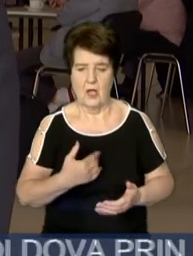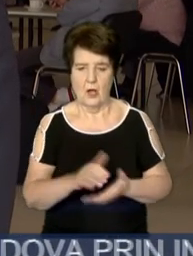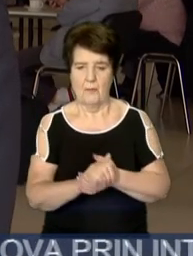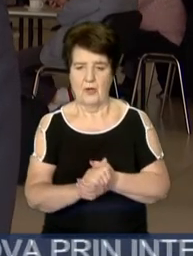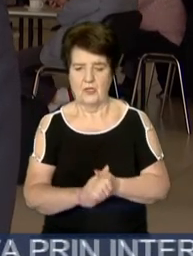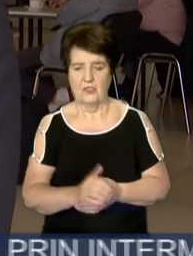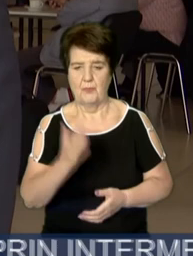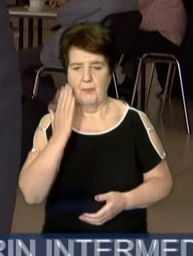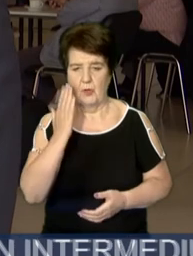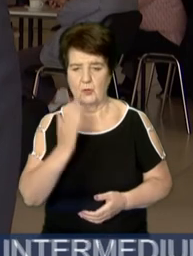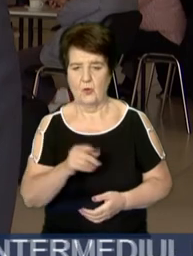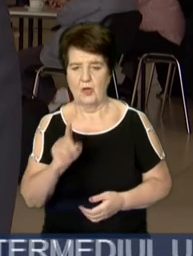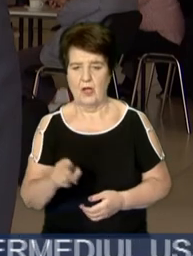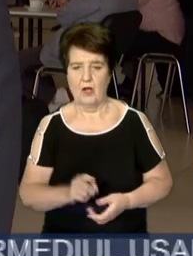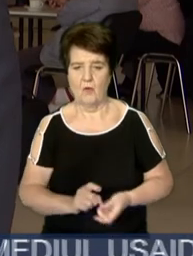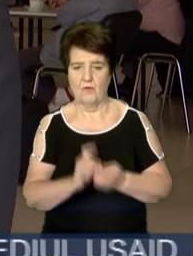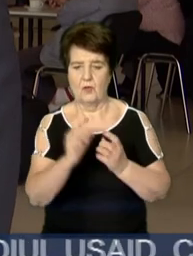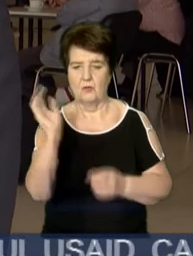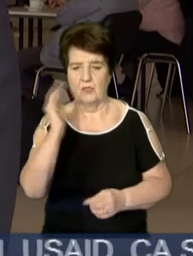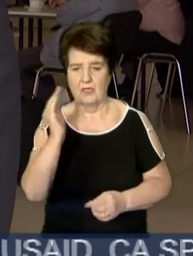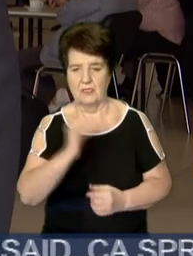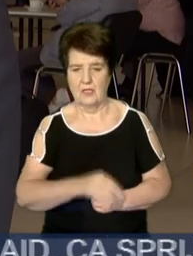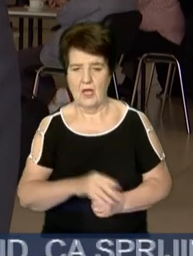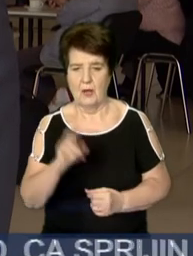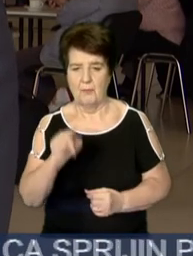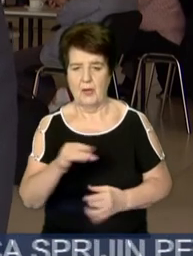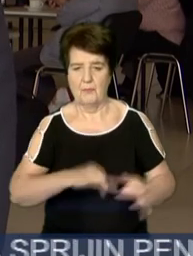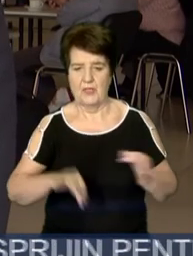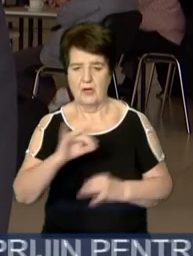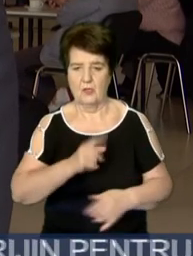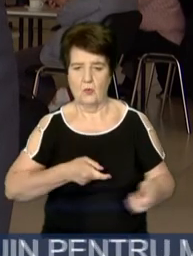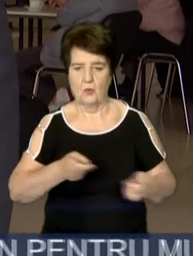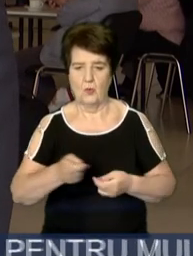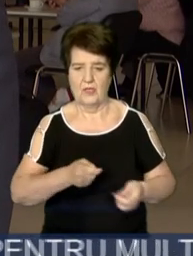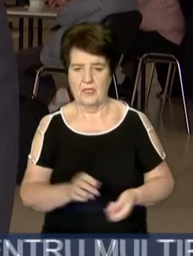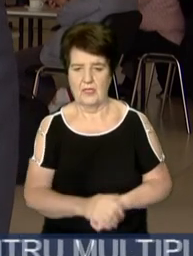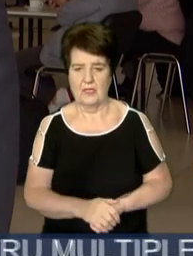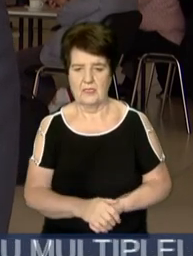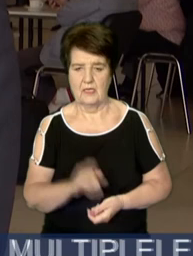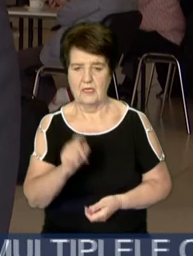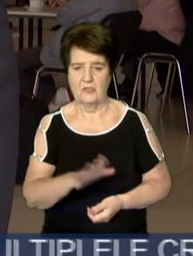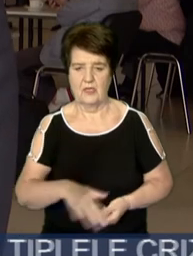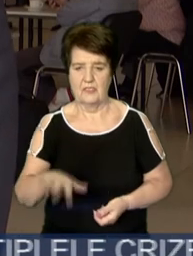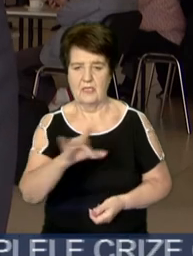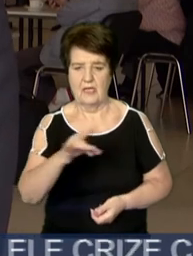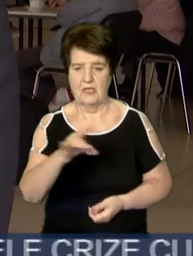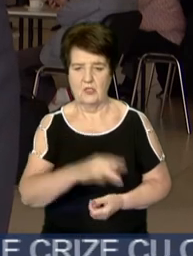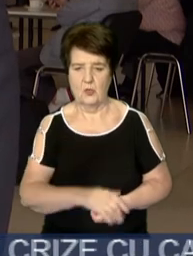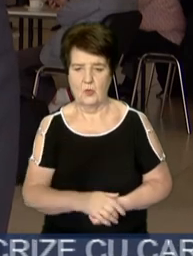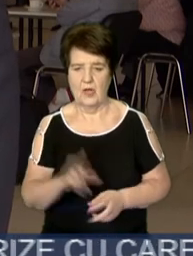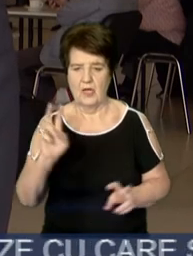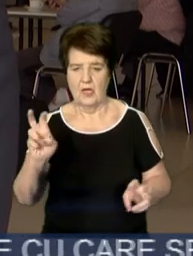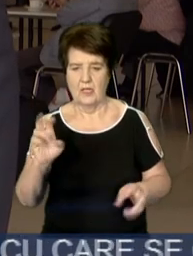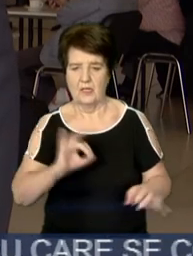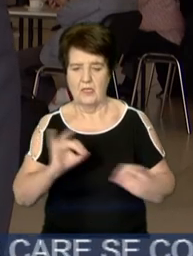de reglementare a conflictului transnistrian prin dialog cu autoritățile din această regiune. Știți bine că acest dialog